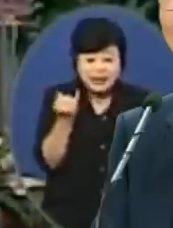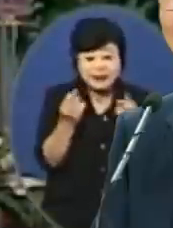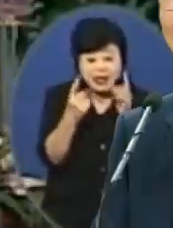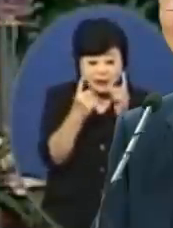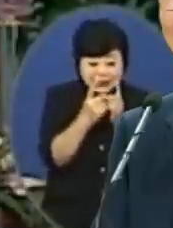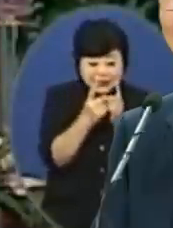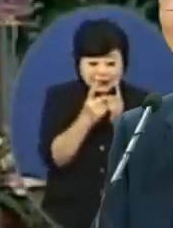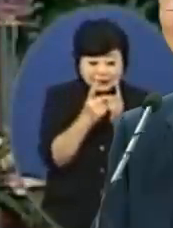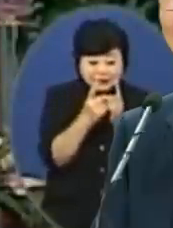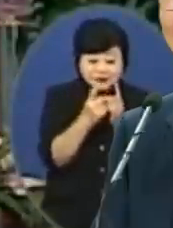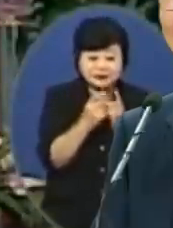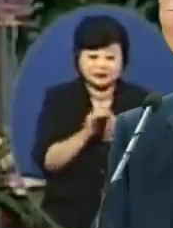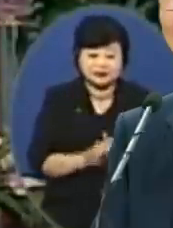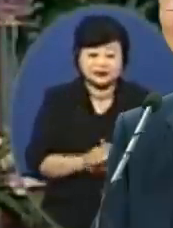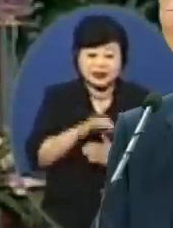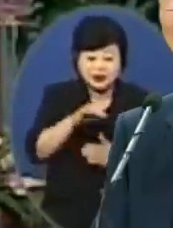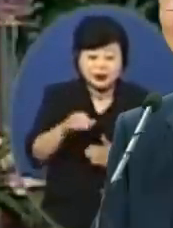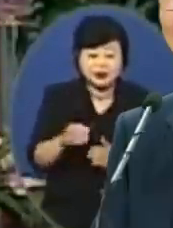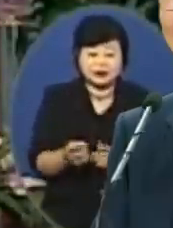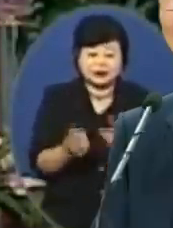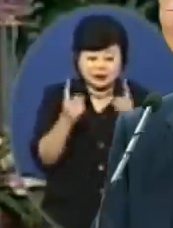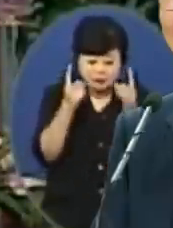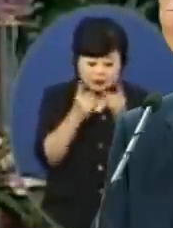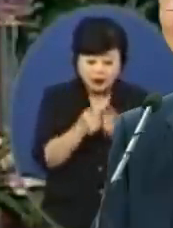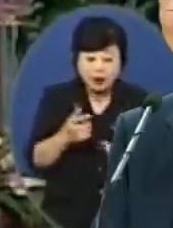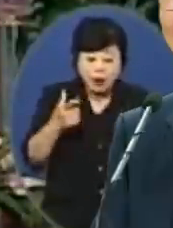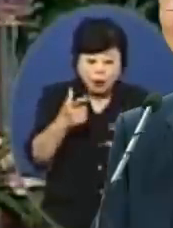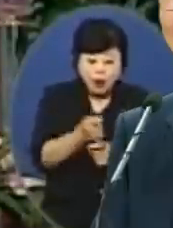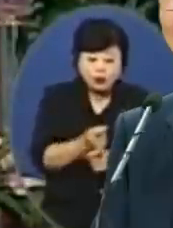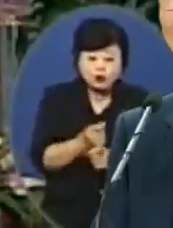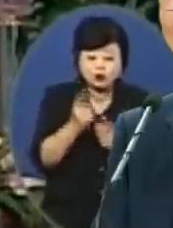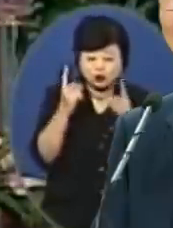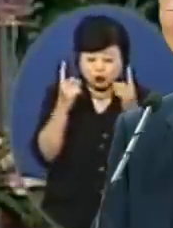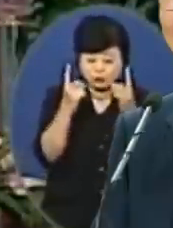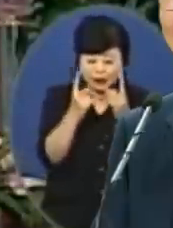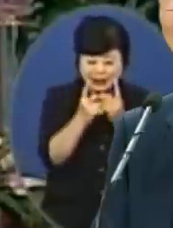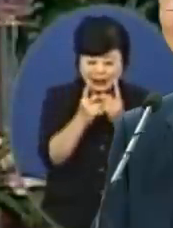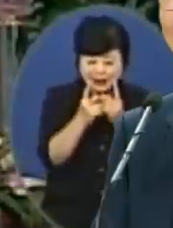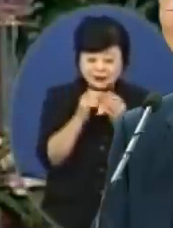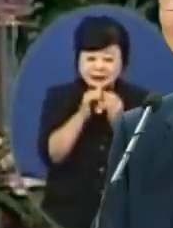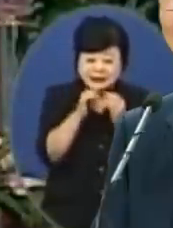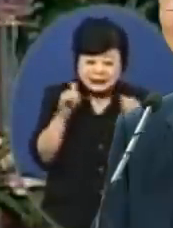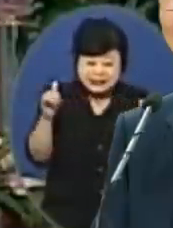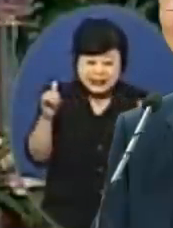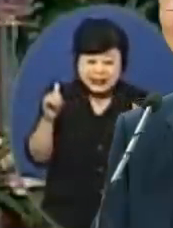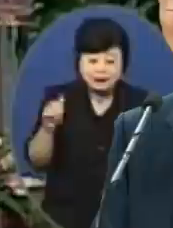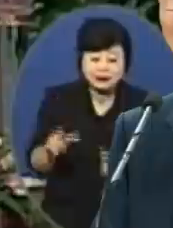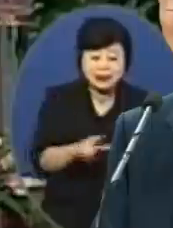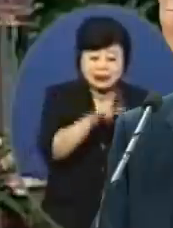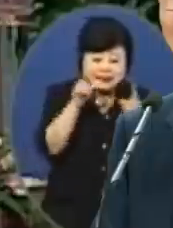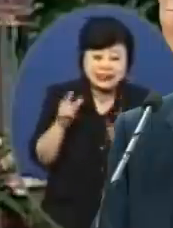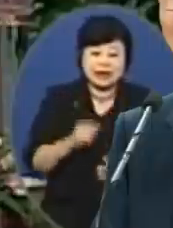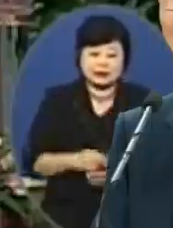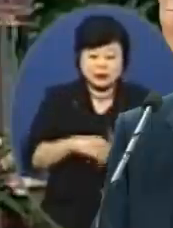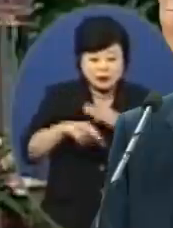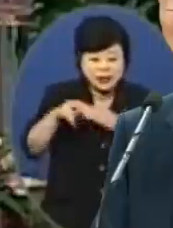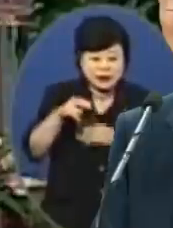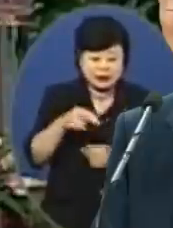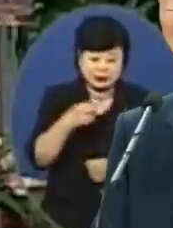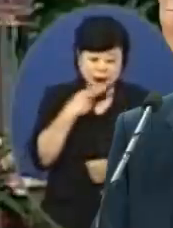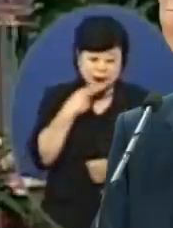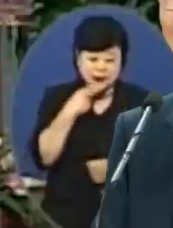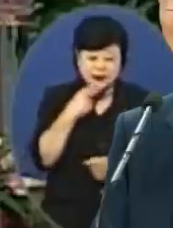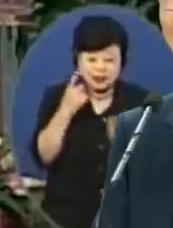만남, 이웃과의 만남, 원수와의 만남 등 인간의 삶은 피할 수 없이